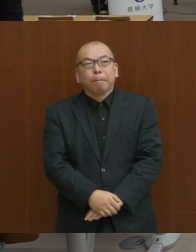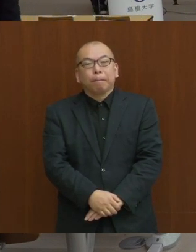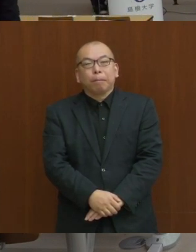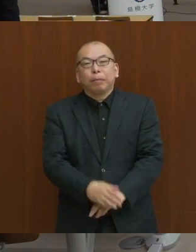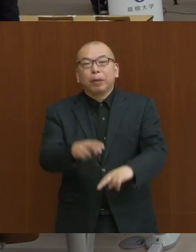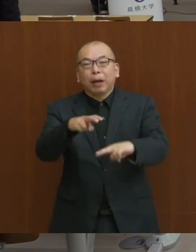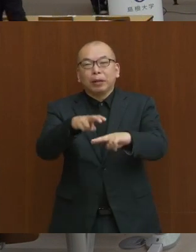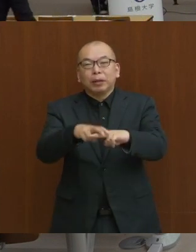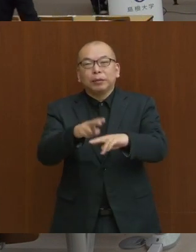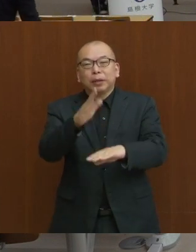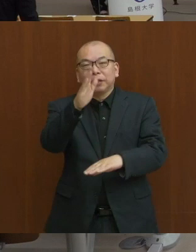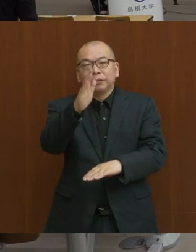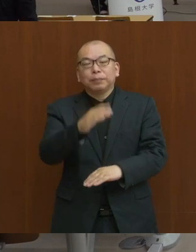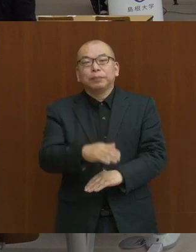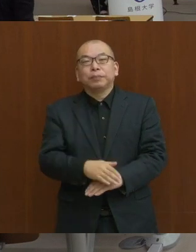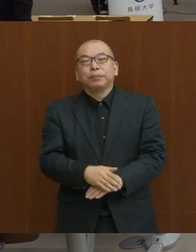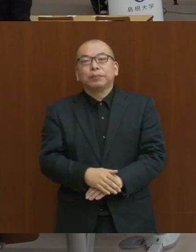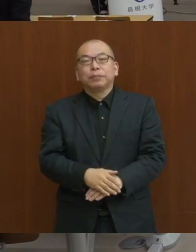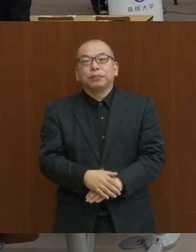着席。